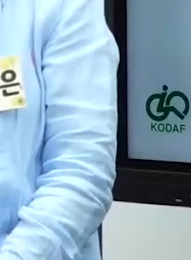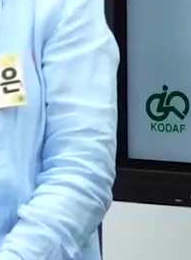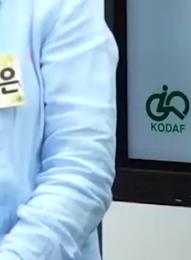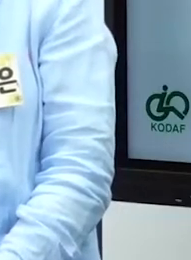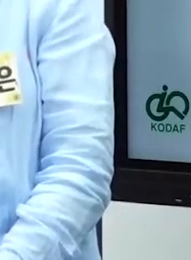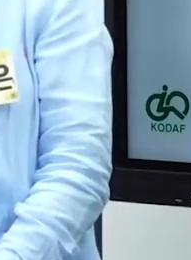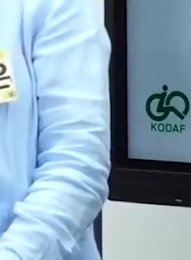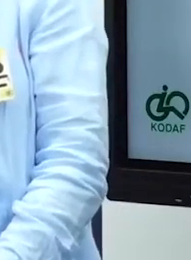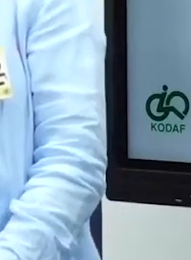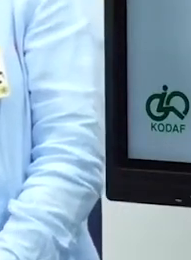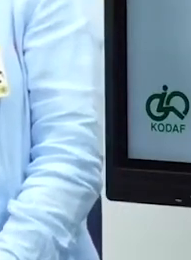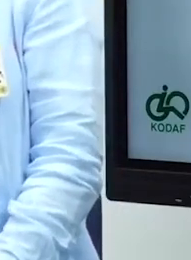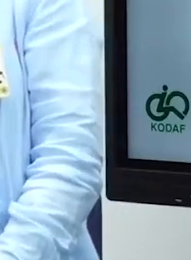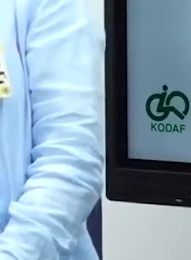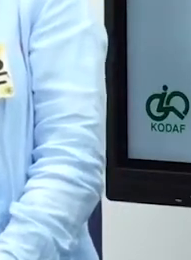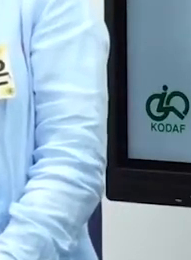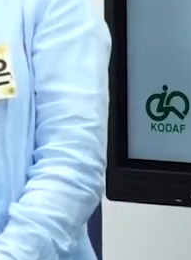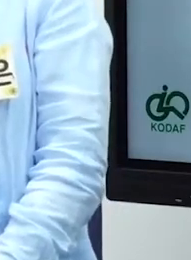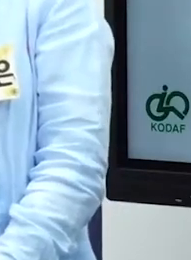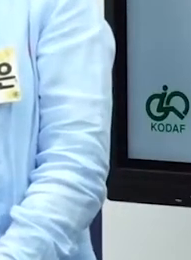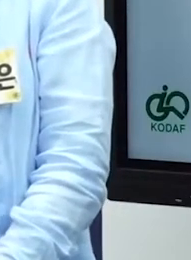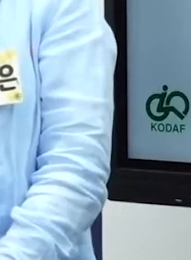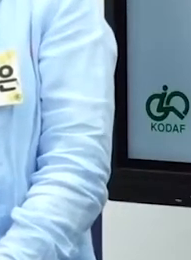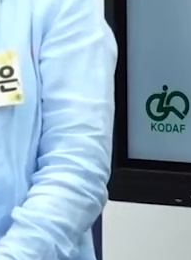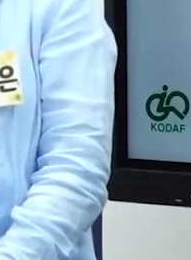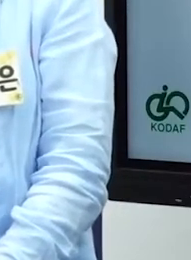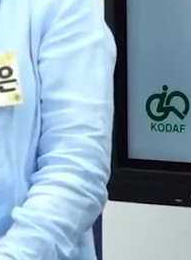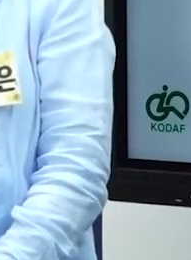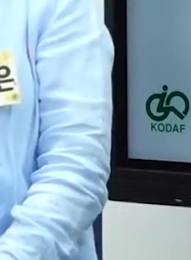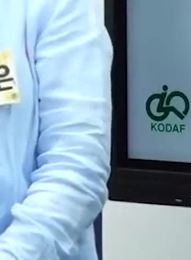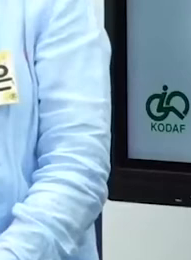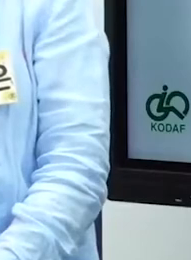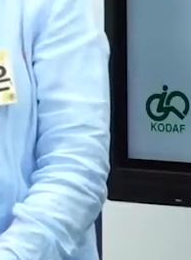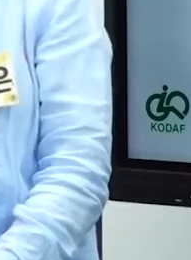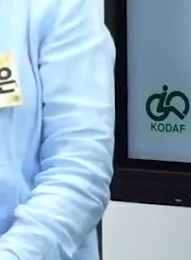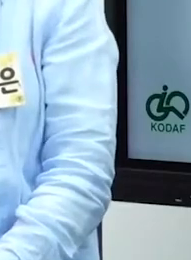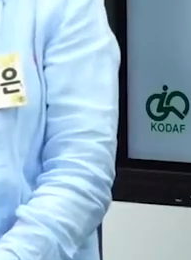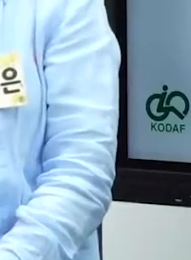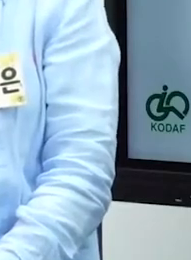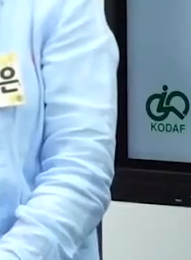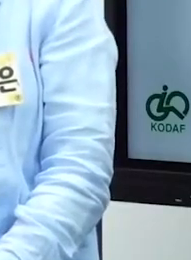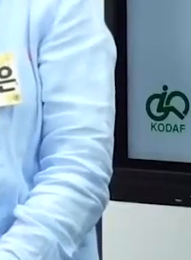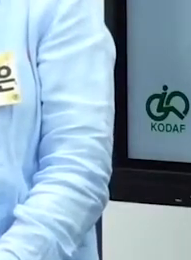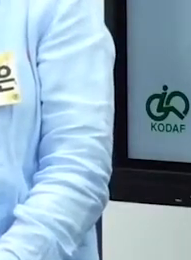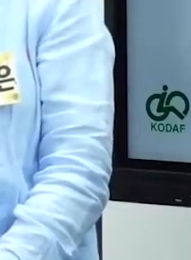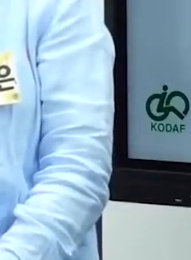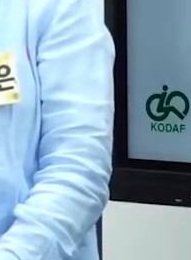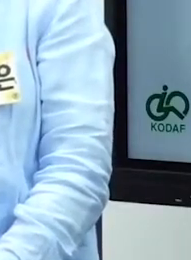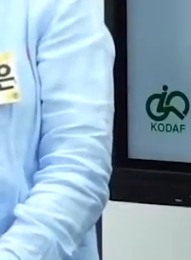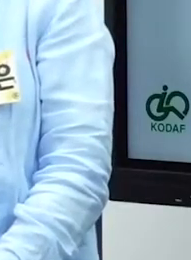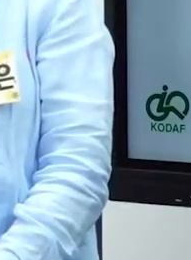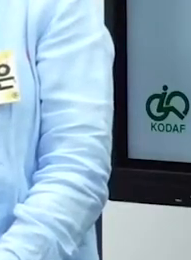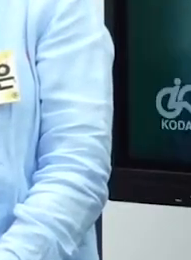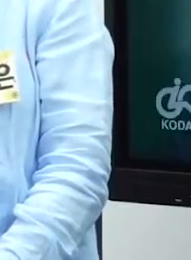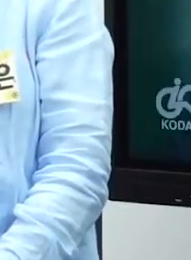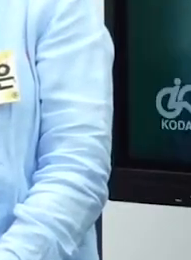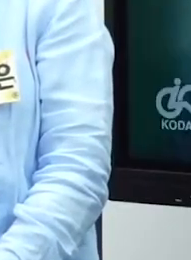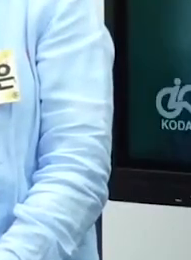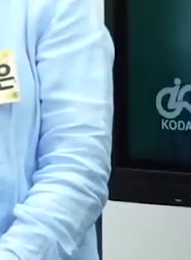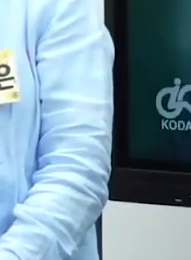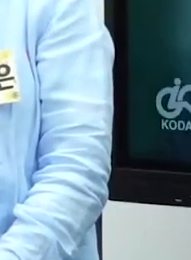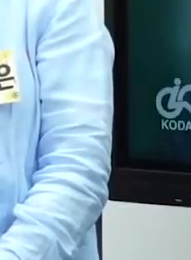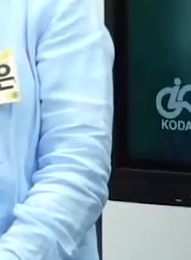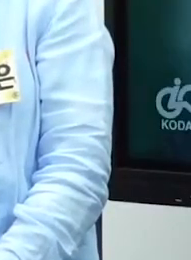말씀을 하셨습니다. 글씨 쓸 줄 알아요? 그 질문을 받는 전 굉장히 충격이었습니다. 아버님이 농인이시고 저희